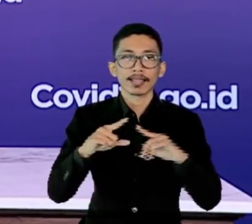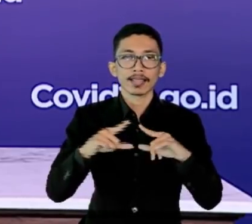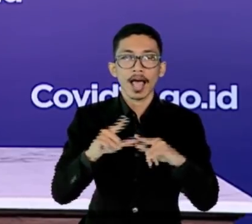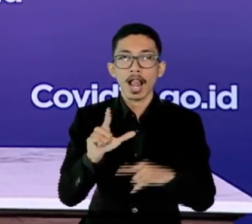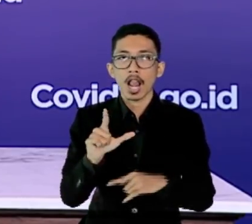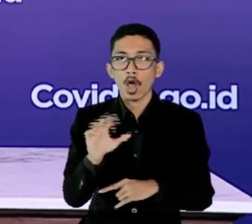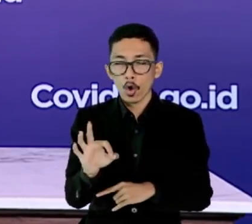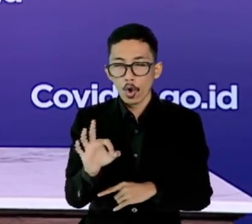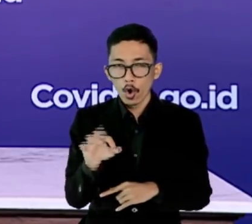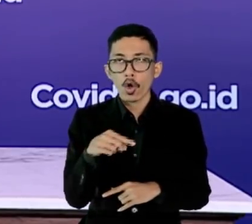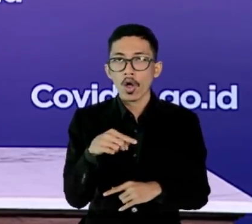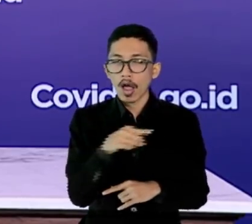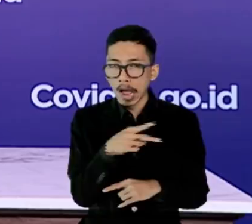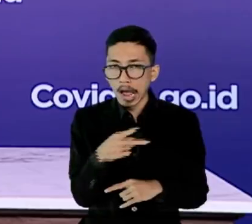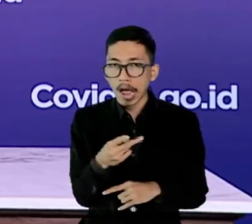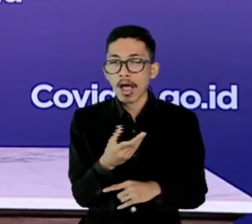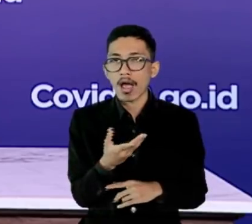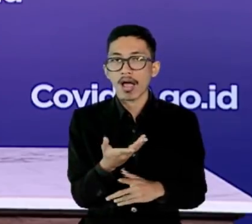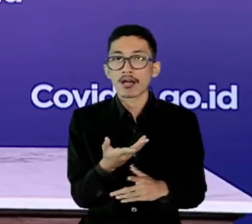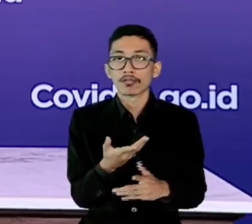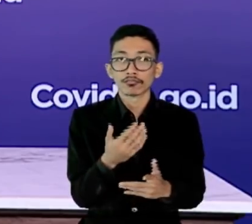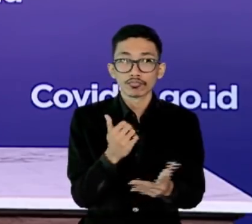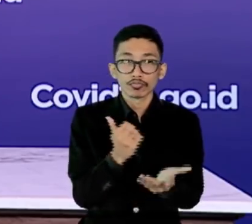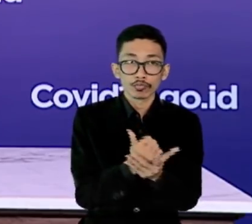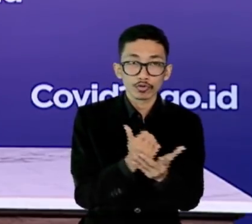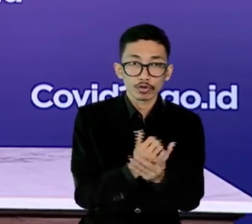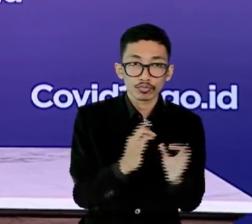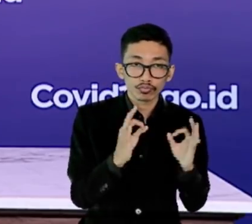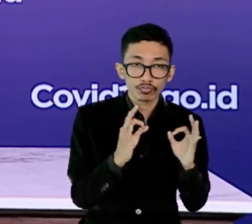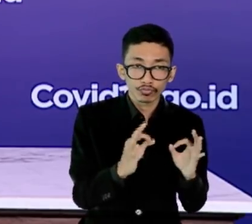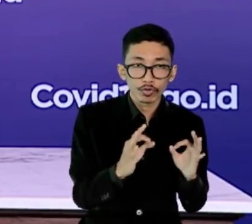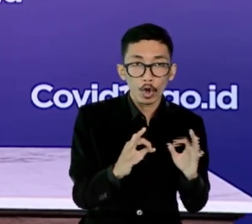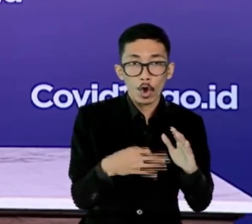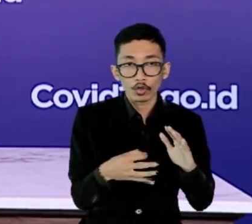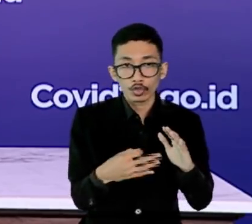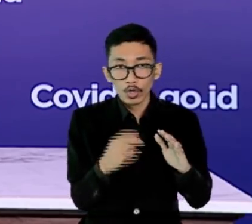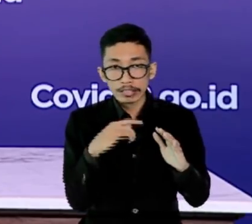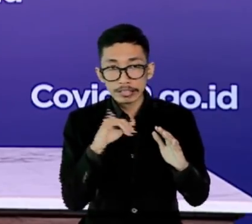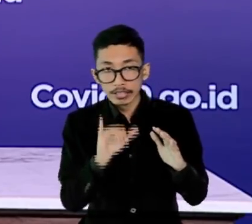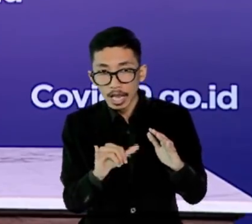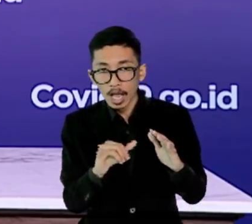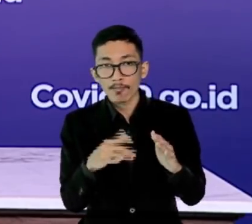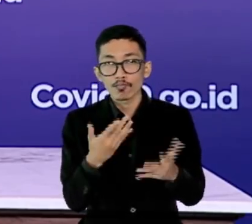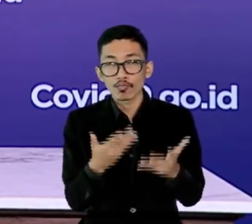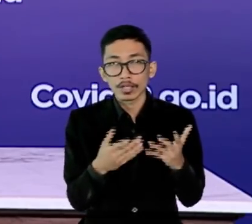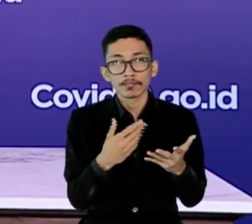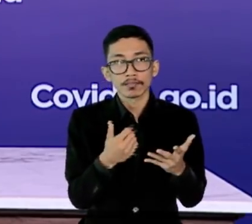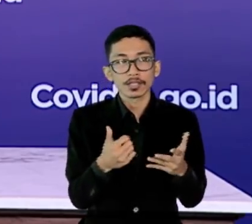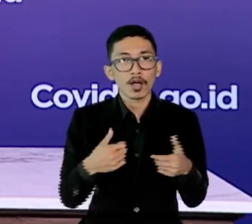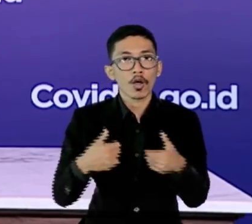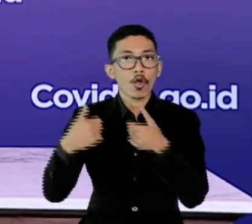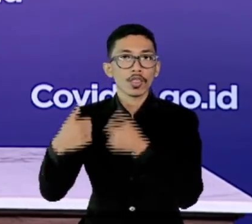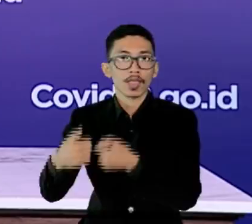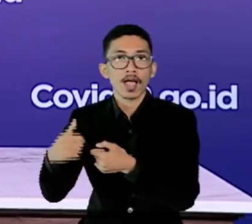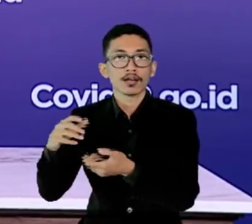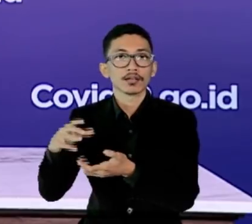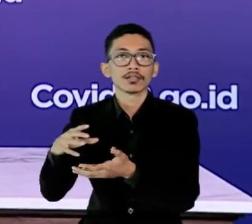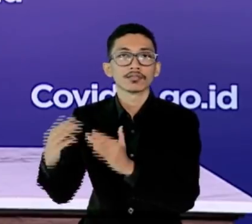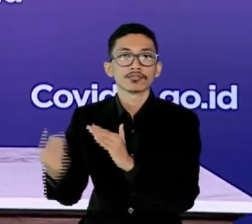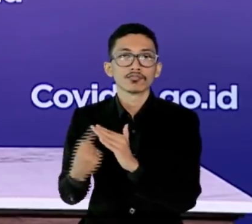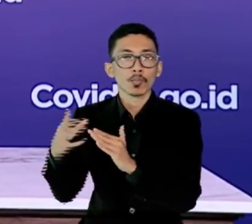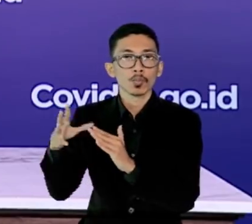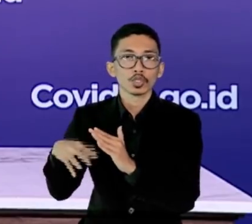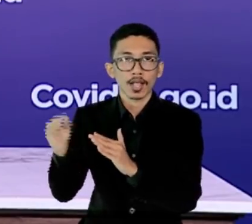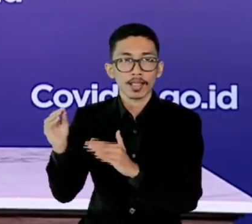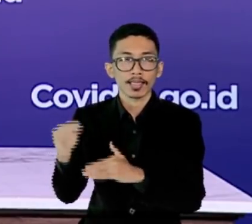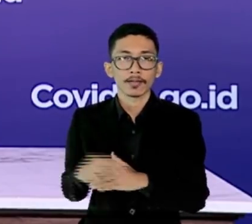sudah benar-benar dimigrasikan ke fasilitas isolasi terpusat. Selain itu, diharapkan bagi pemerintah daerah per 7